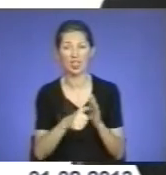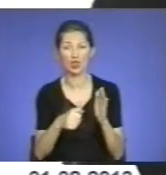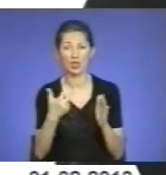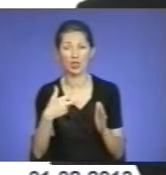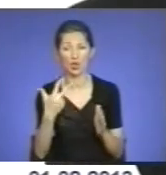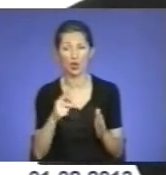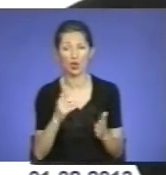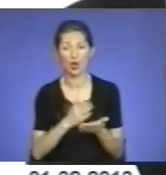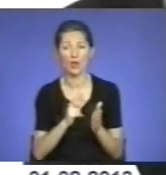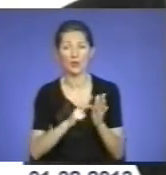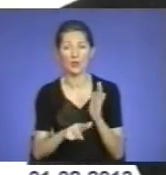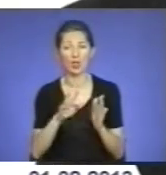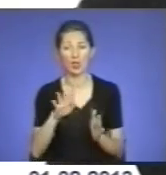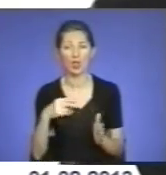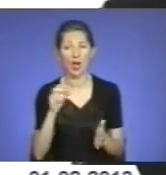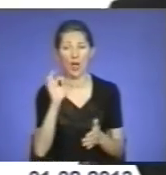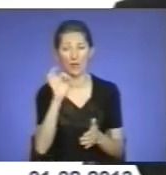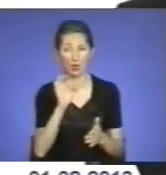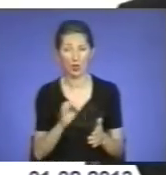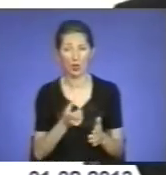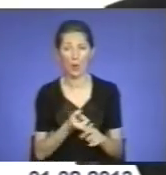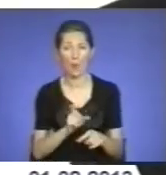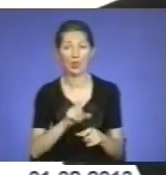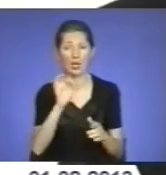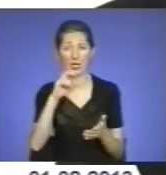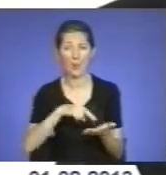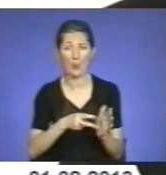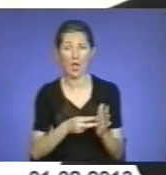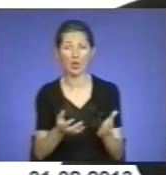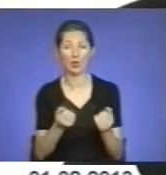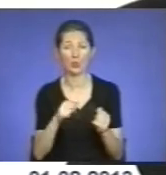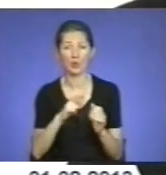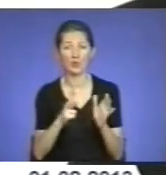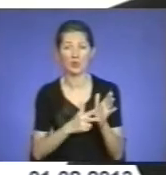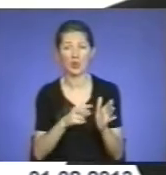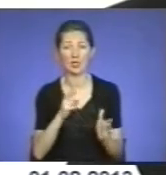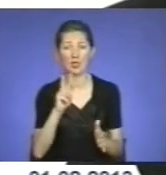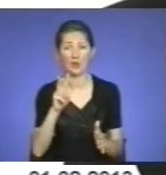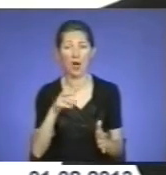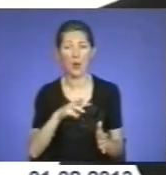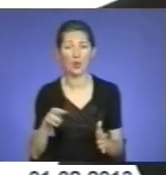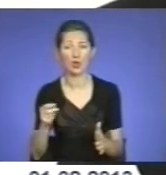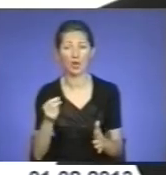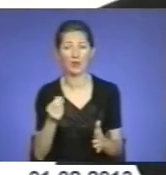складає 84%. Понад план отримано 18,2 мільйона гривень, а